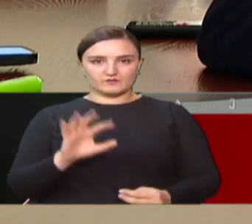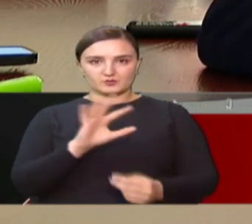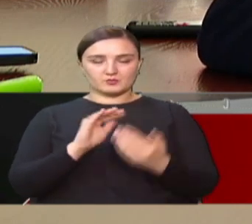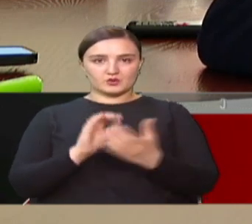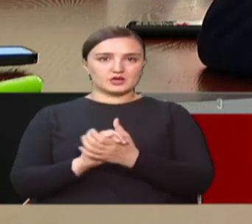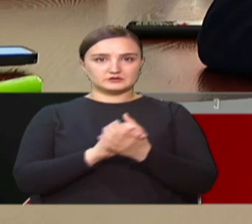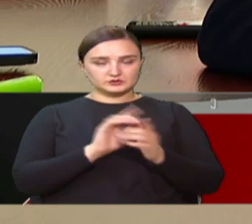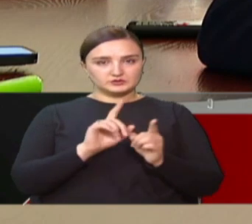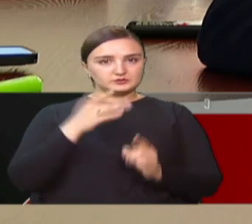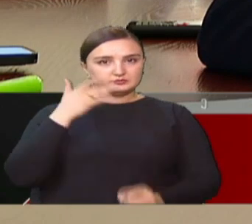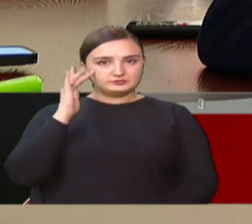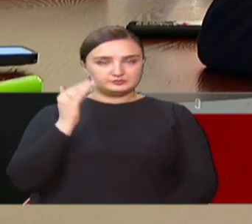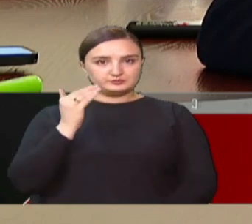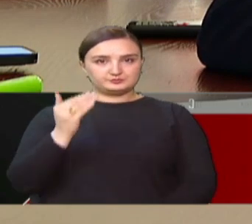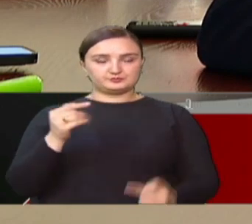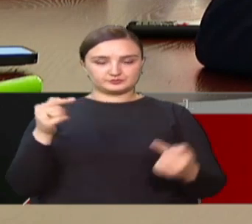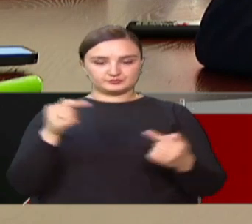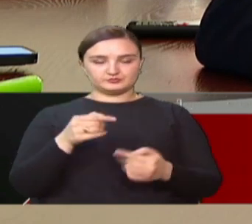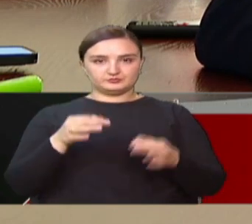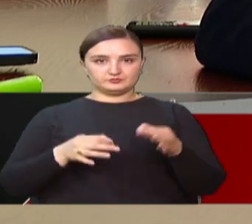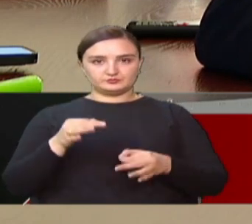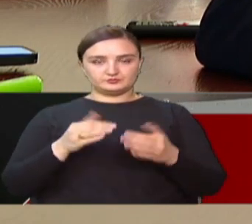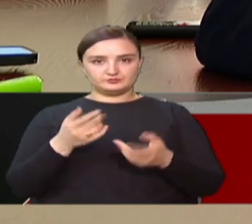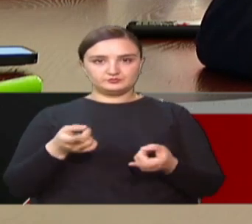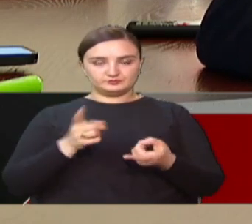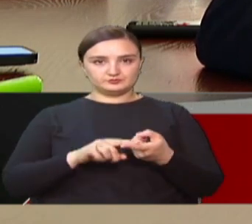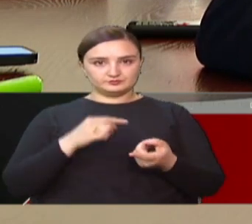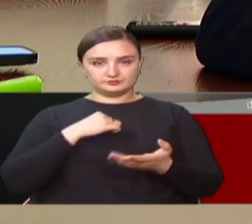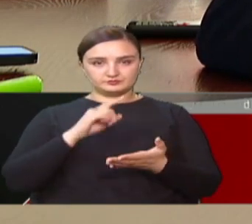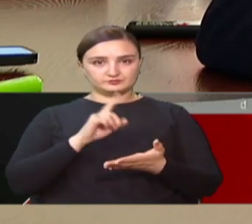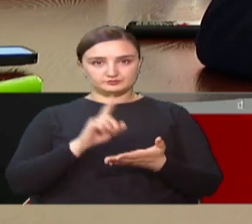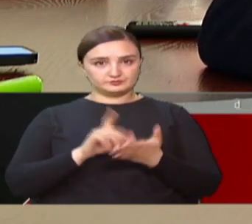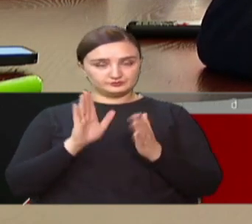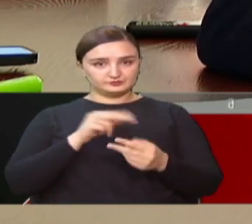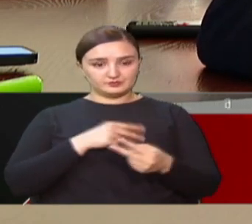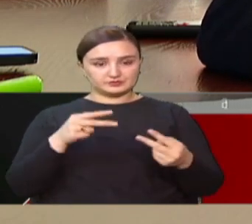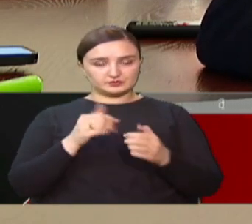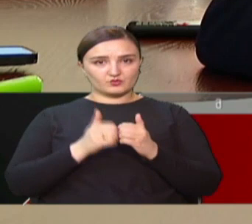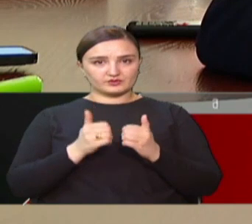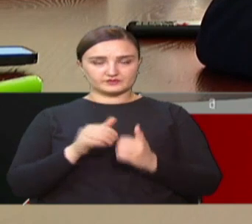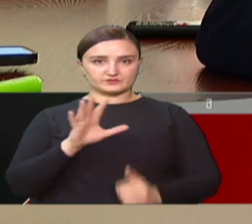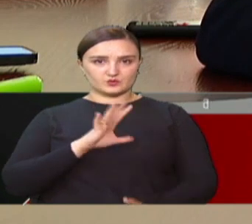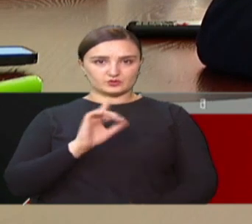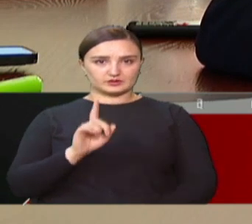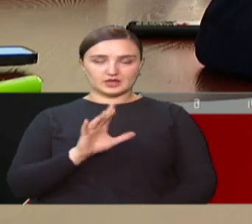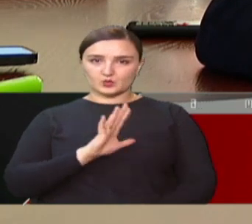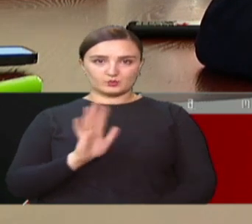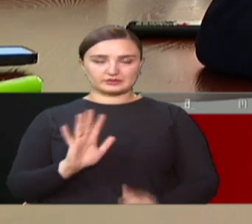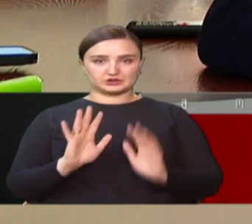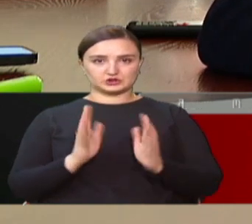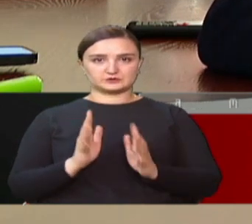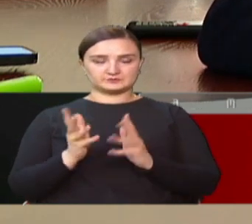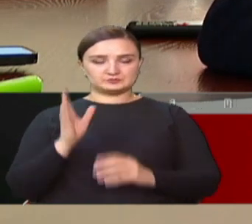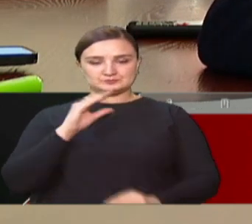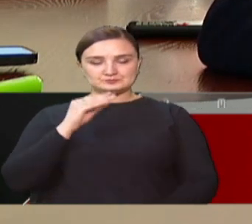ამერიკის შეერთებული შტატების და შესაბამისად სასამართლოსთან დაკავშირებით ჩვენ აუცილებლად გვექნება პარტნიორებთან. ჩვენ ყოველთვის ქონდა არ ყოფილა შემთხვევა,